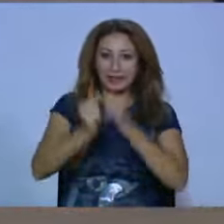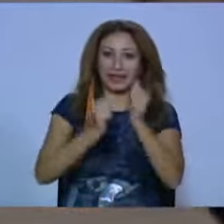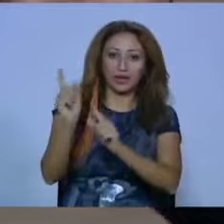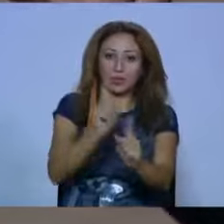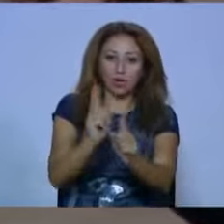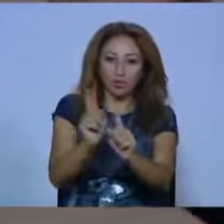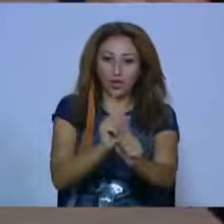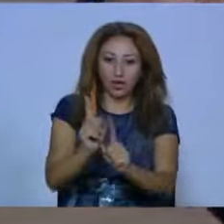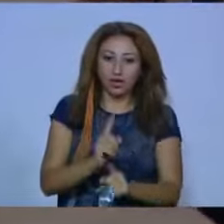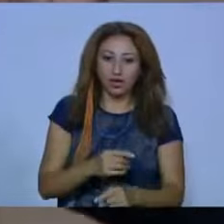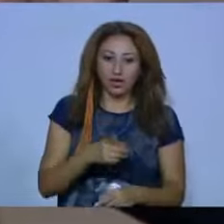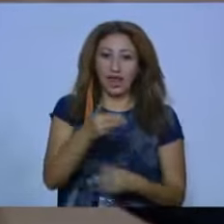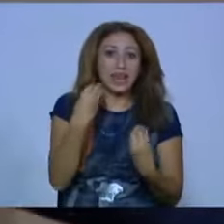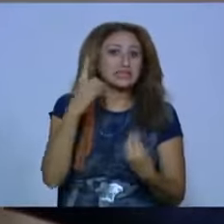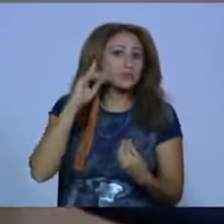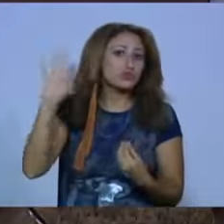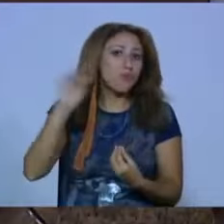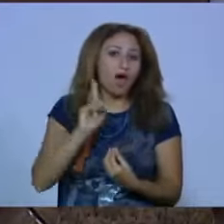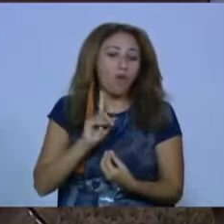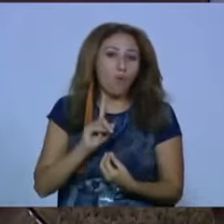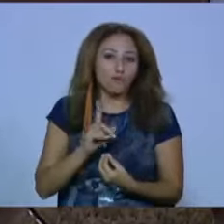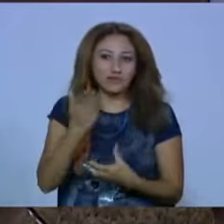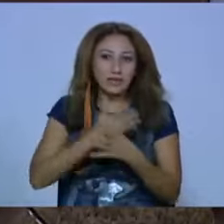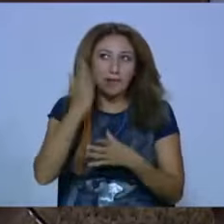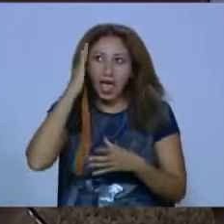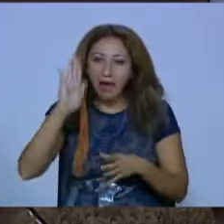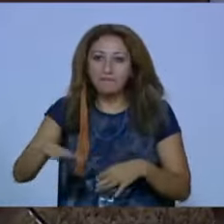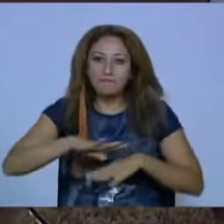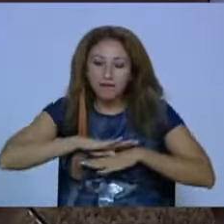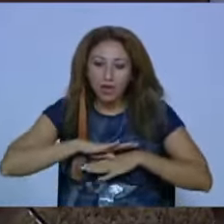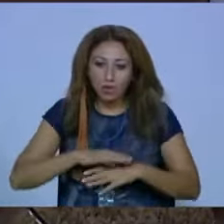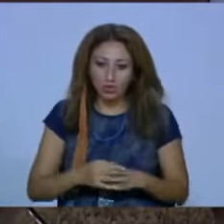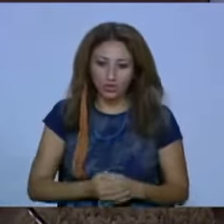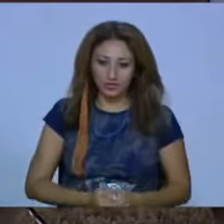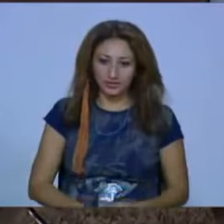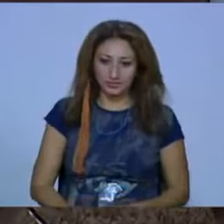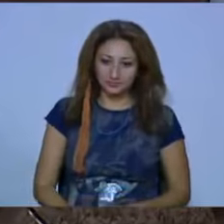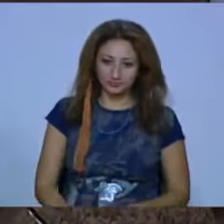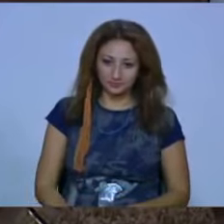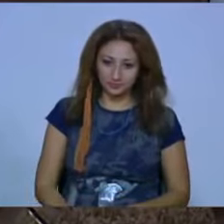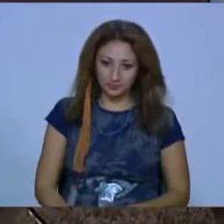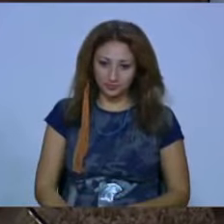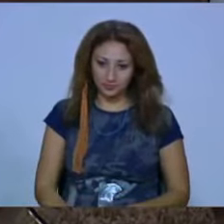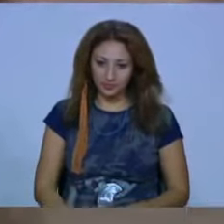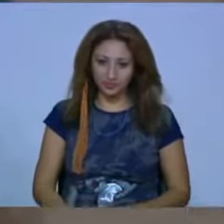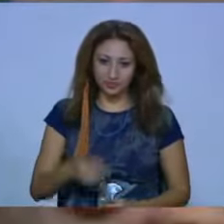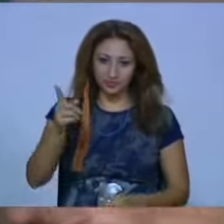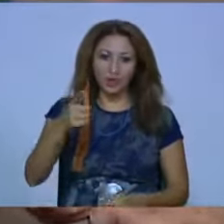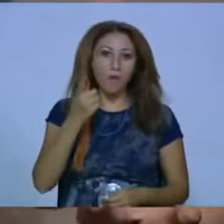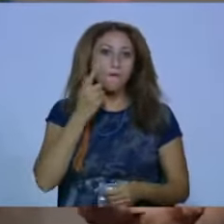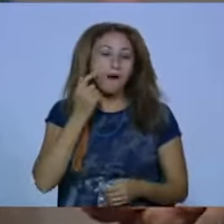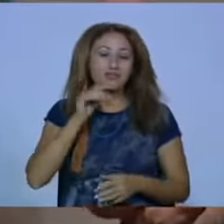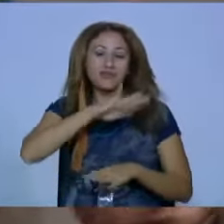مش ممثلين مش ما عملناش حاجه. وبدا هو ينادي يا اهالي دسوق الكرام. عمل حماميه وهيصه في